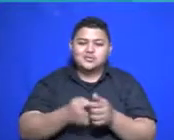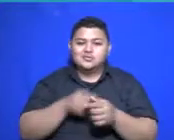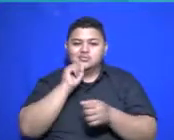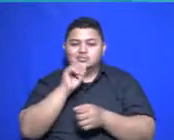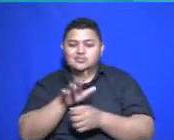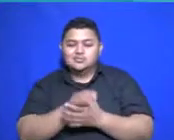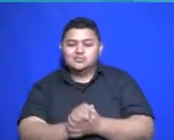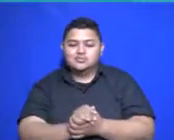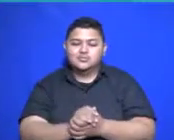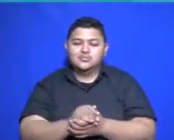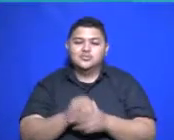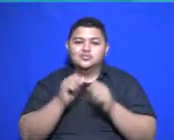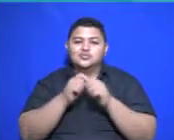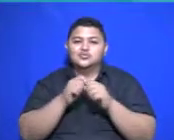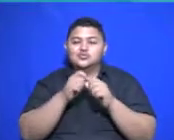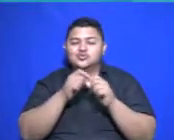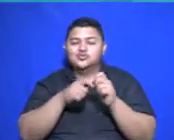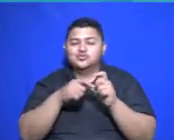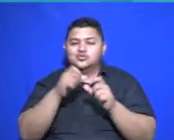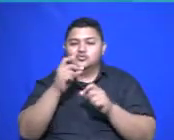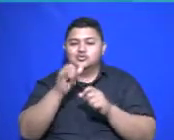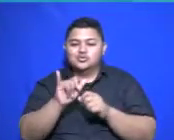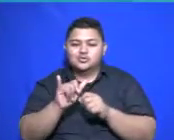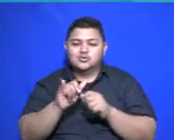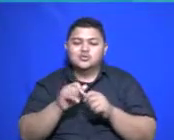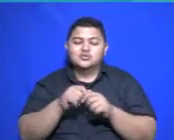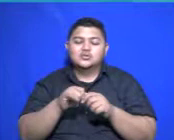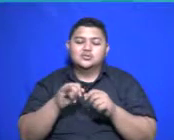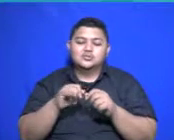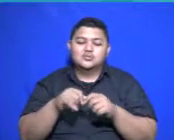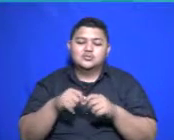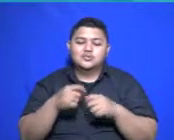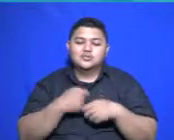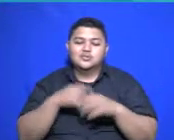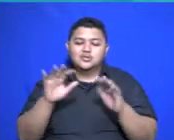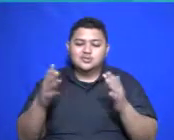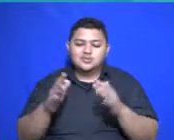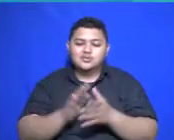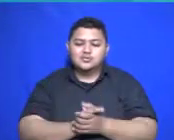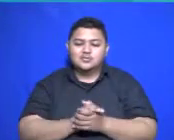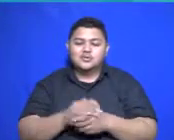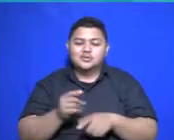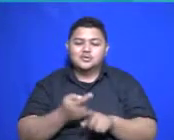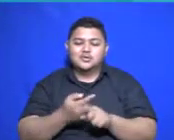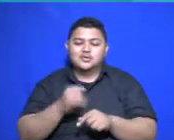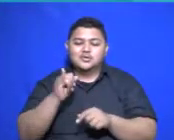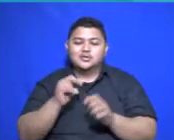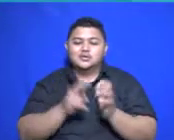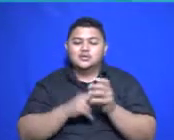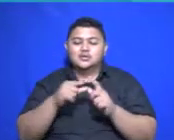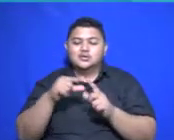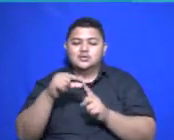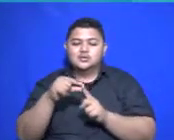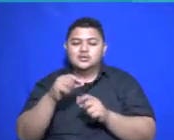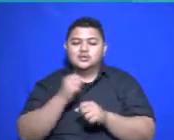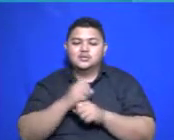Bu Sri Mulyani Menteri Keuangan, kalau saya bisa efisiensi, saya minta saya diapresiasi dari Lampung. Dan jadinya Bu